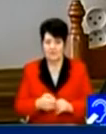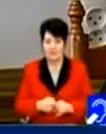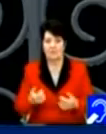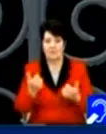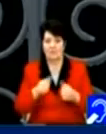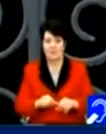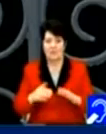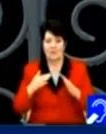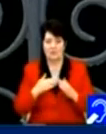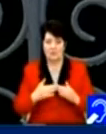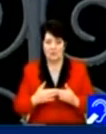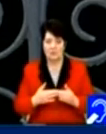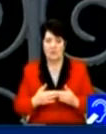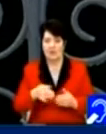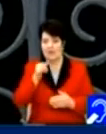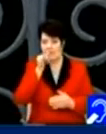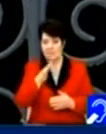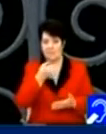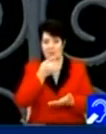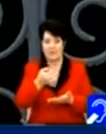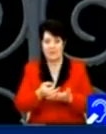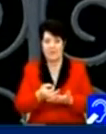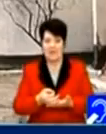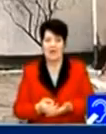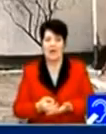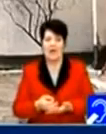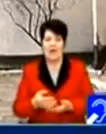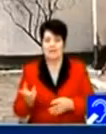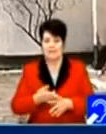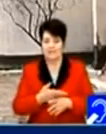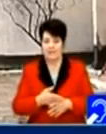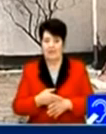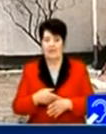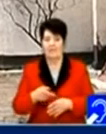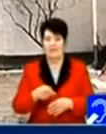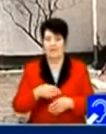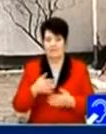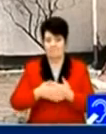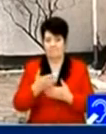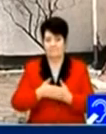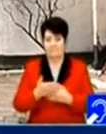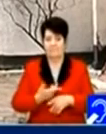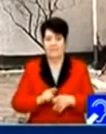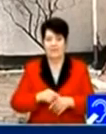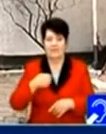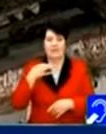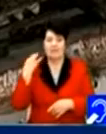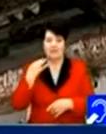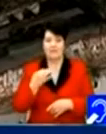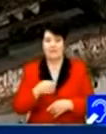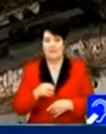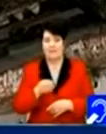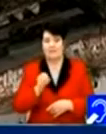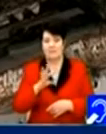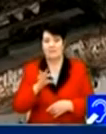de arest la domiciliu. Acum nu mai poate scăpa de răspundere penală. Pentru astfel de infracțiune pot primi pedapsă încă de la vârsta de 14 ani. Cei